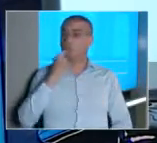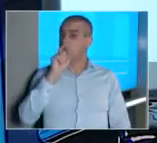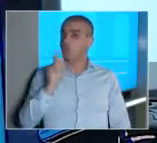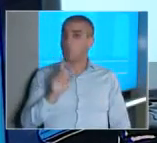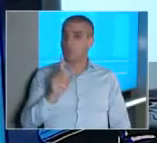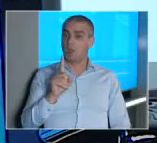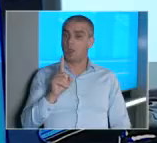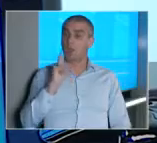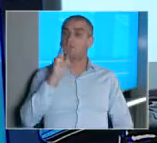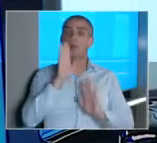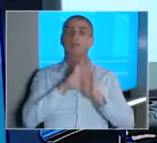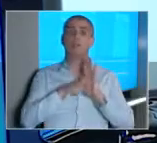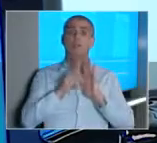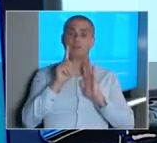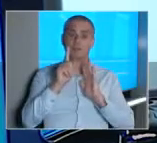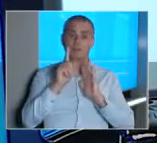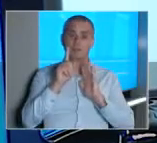יכול להיות.